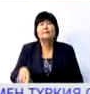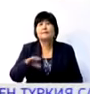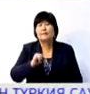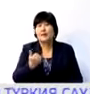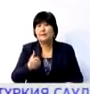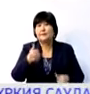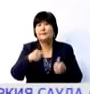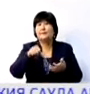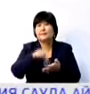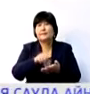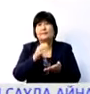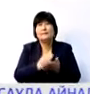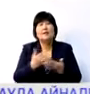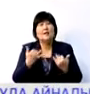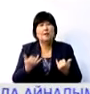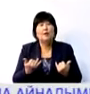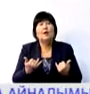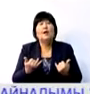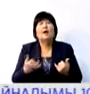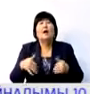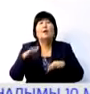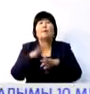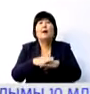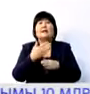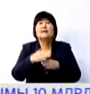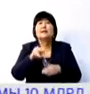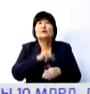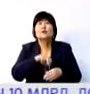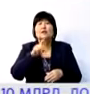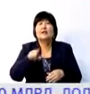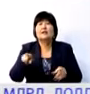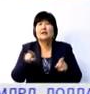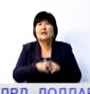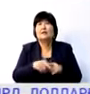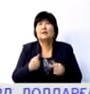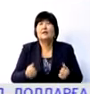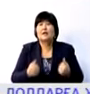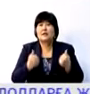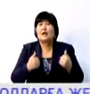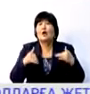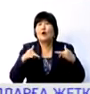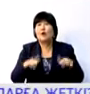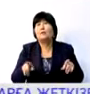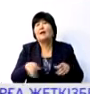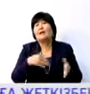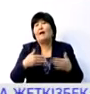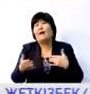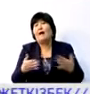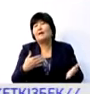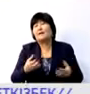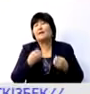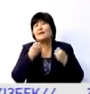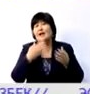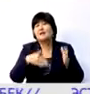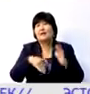Қатысып жатырмыз. Енді бұл енді банк саласында жүрген қызметкерлердің бір-бірінің ауыз білушілігін ұйымдастырып, қарым-қатынасын